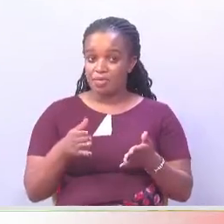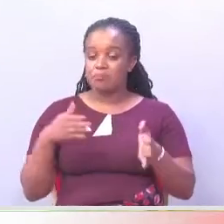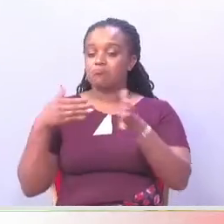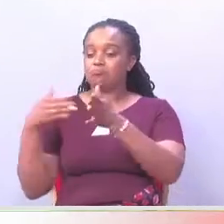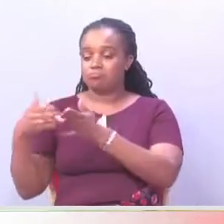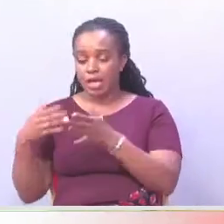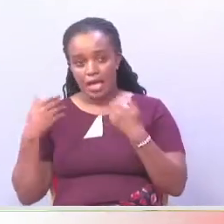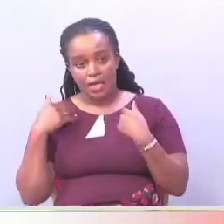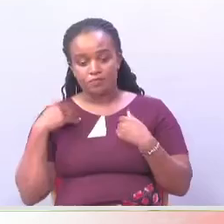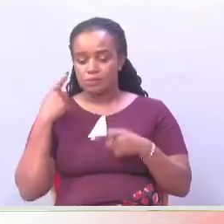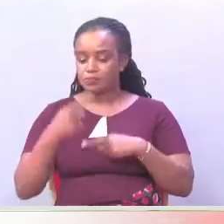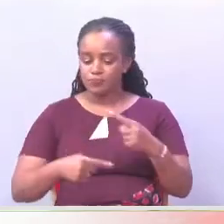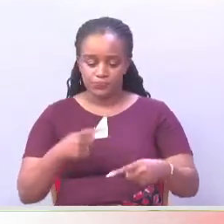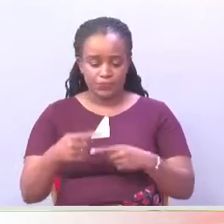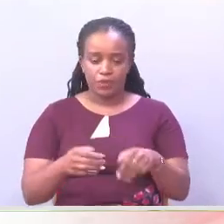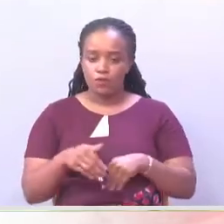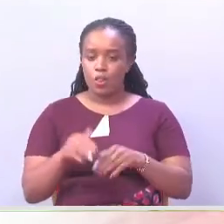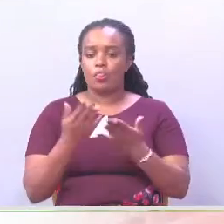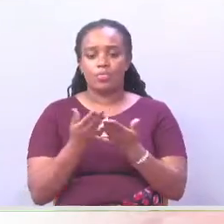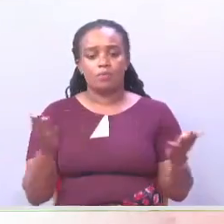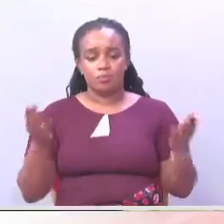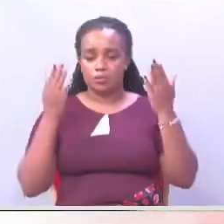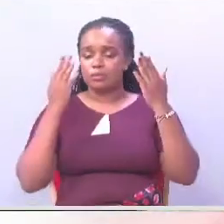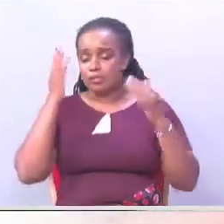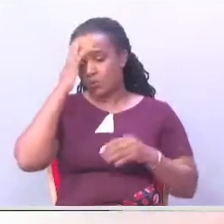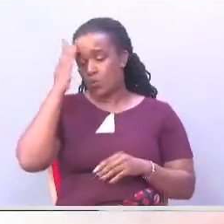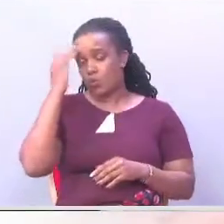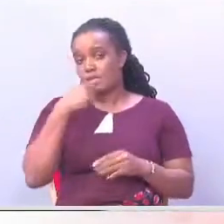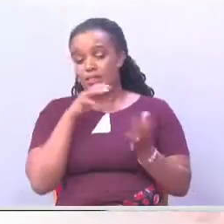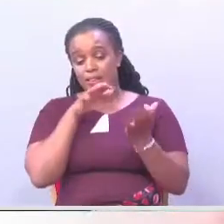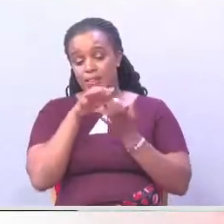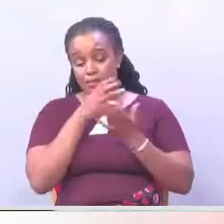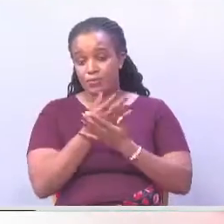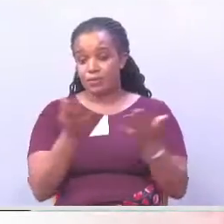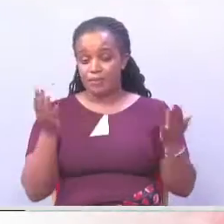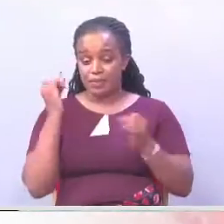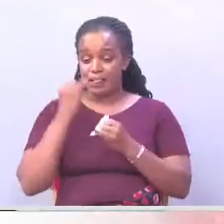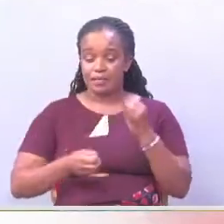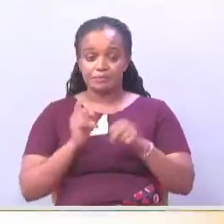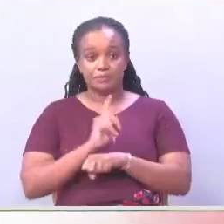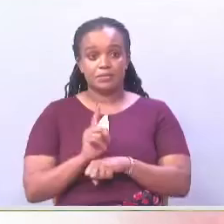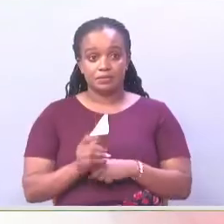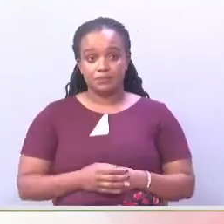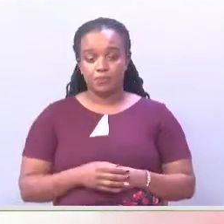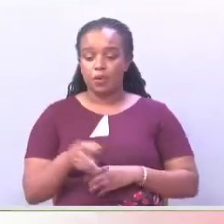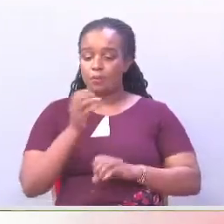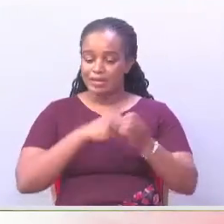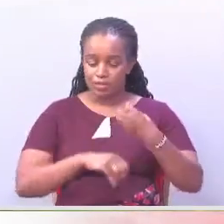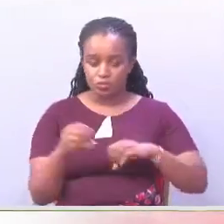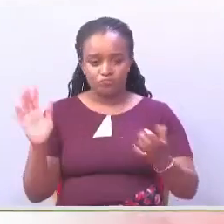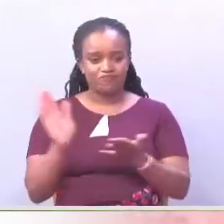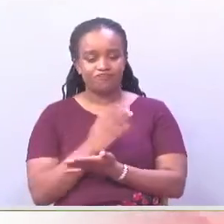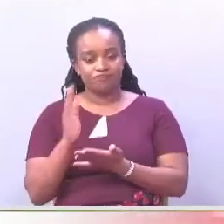sisi tunawafuata. Wacha tuone ni nani atacheka mara ya mwisho. According to Kibicho, the operation to flush out bandits